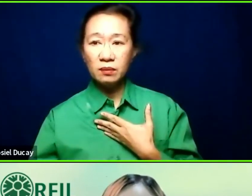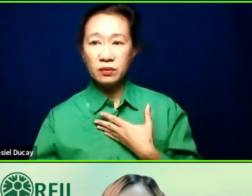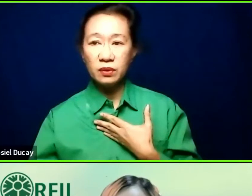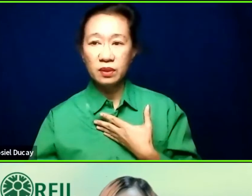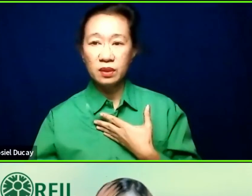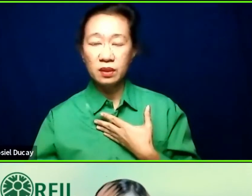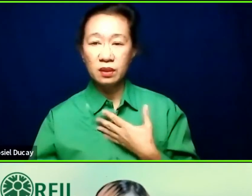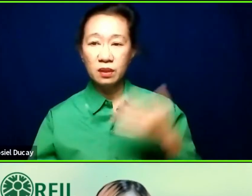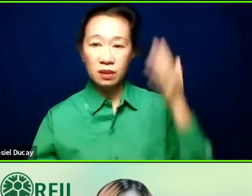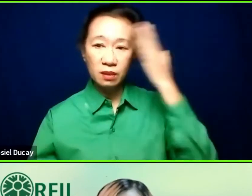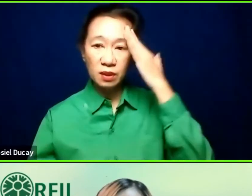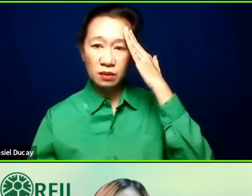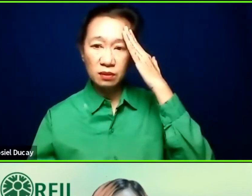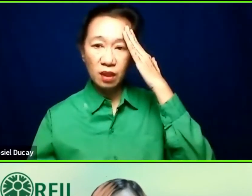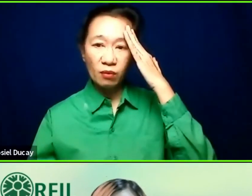pwede nyo ring